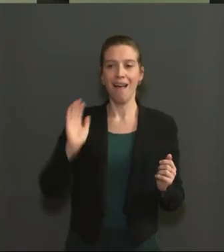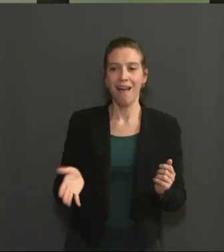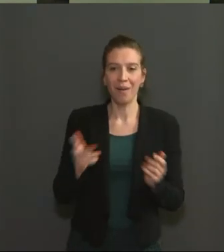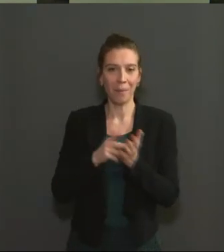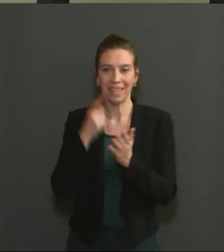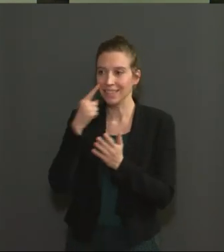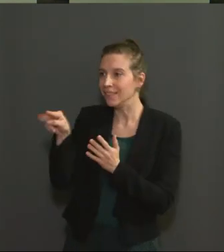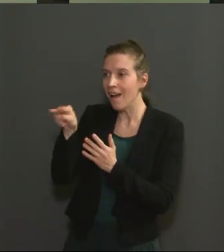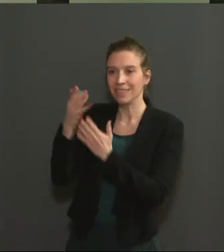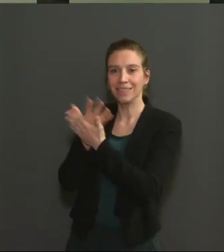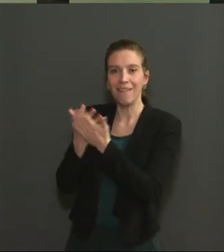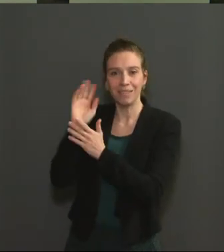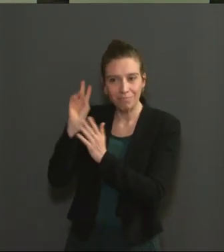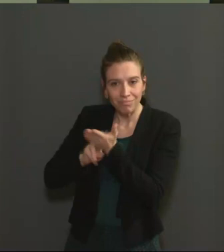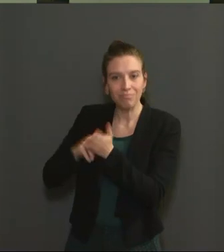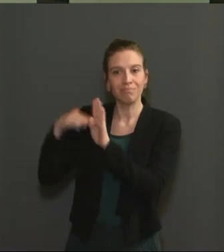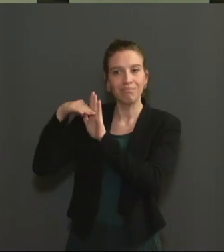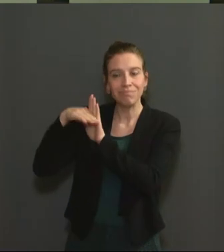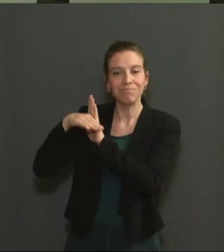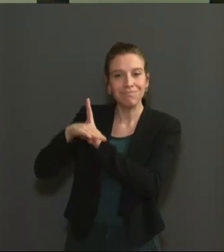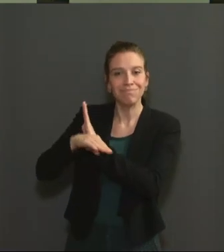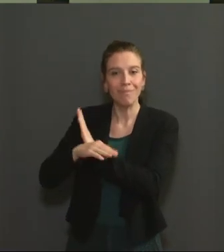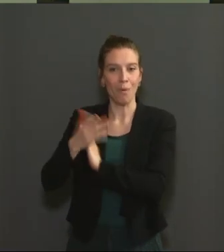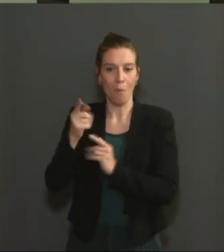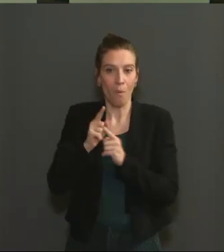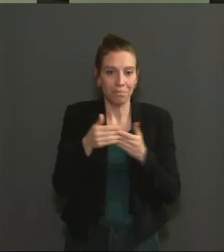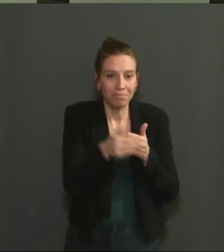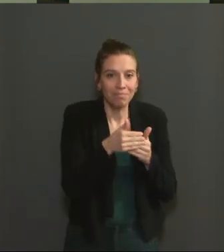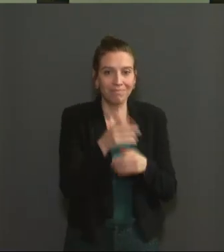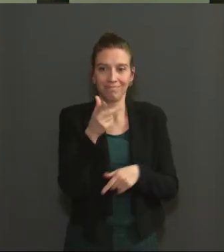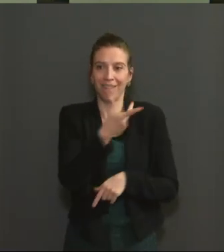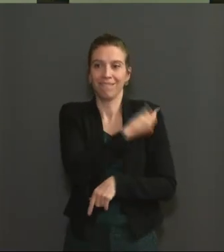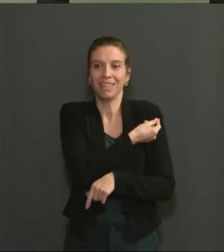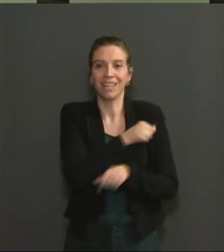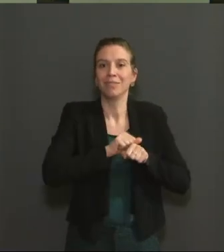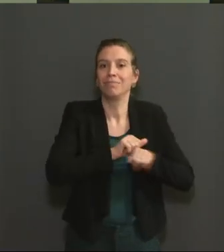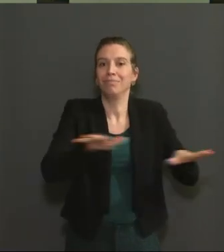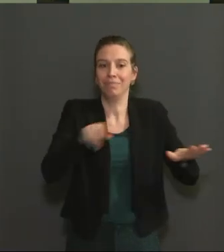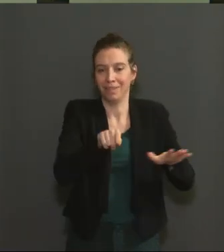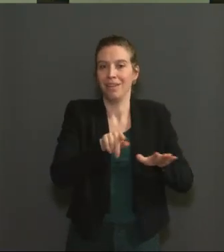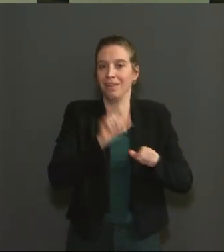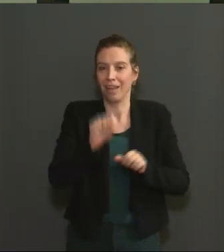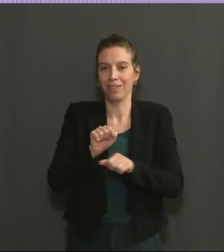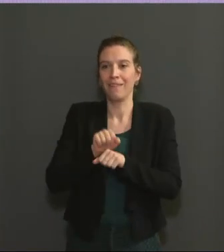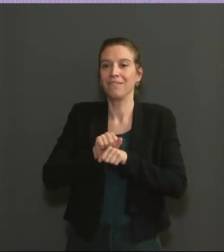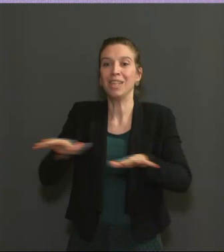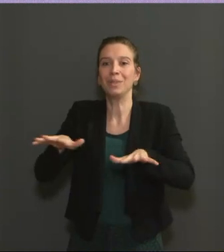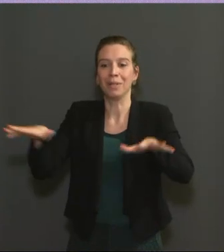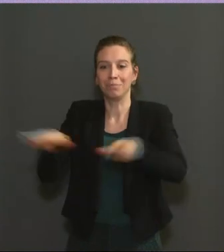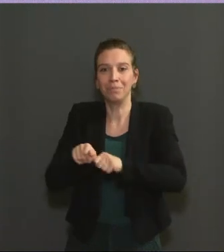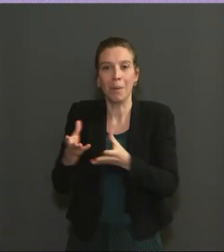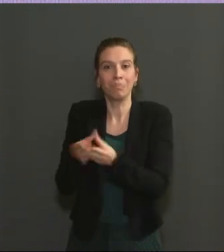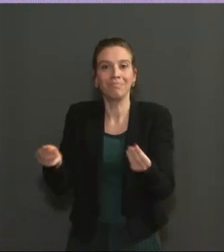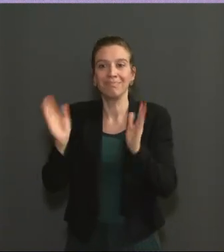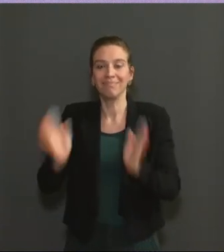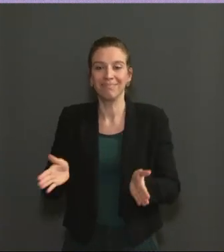en het vaccin zou ons weleldra definitief verlossen van dit vervelende virus de meest recente cijfers Z ons echter